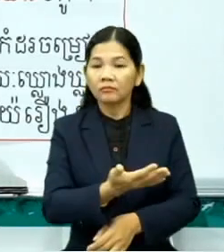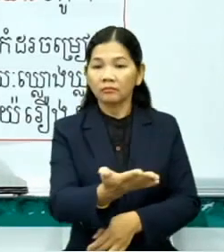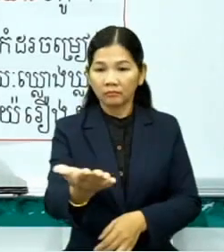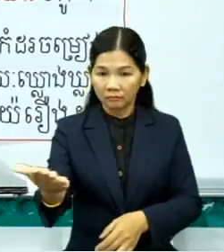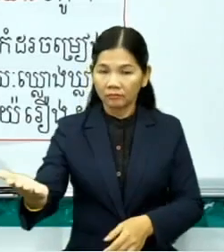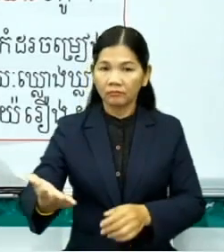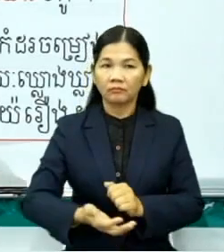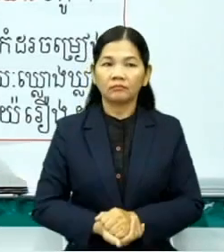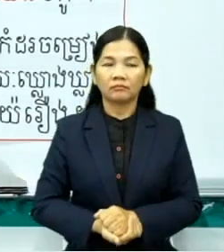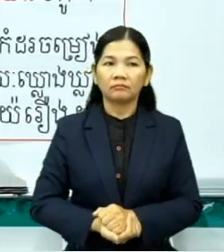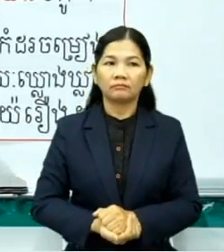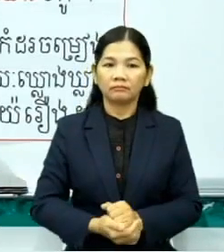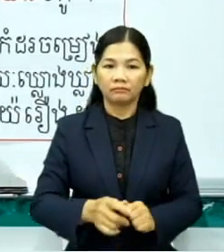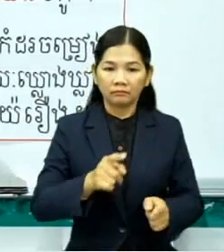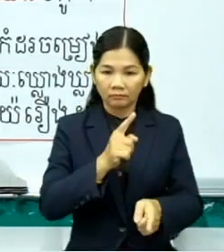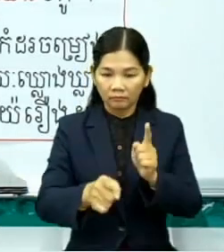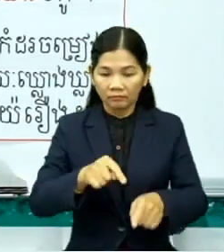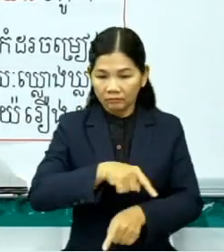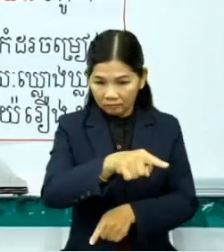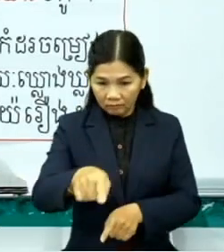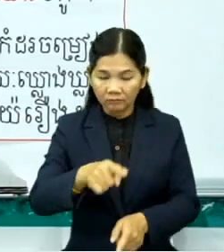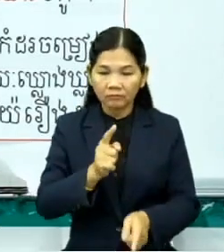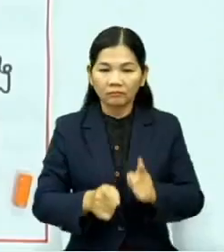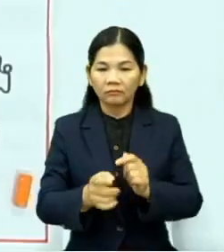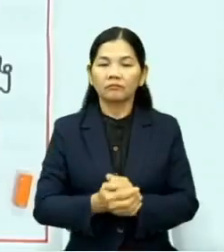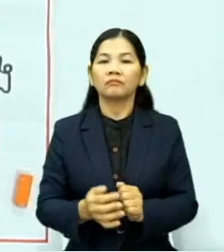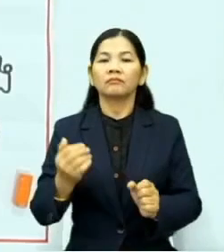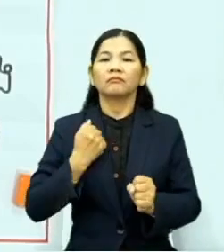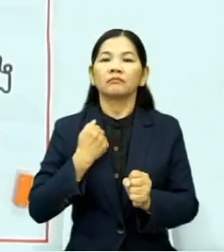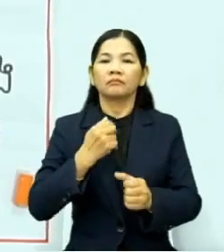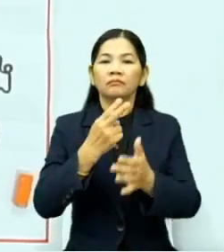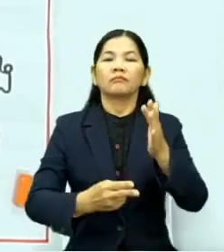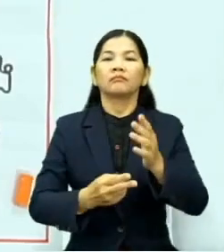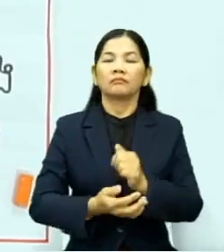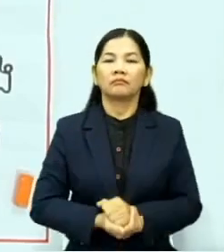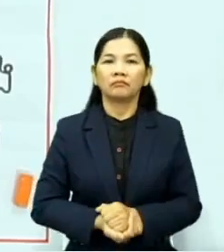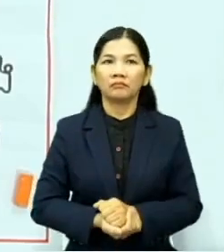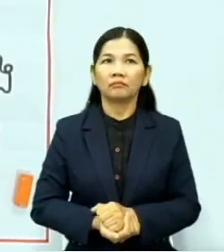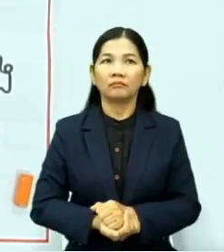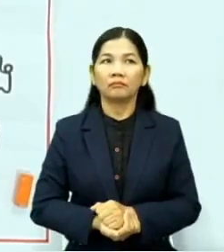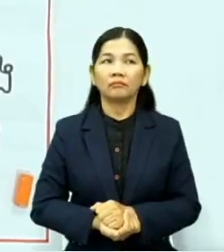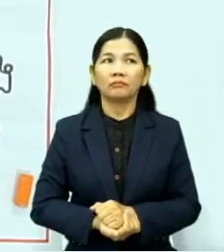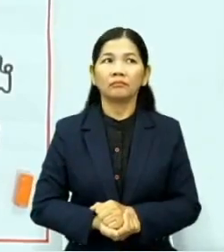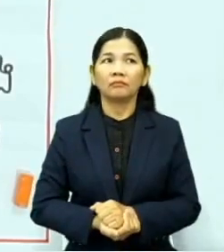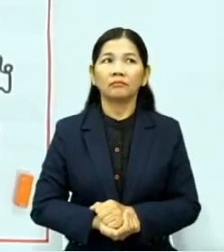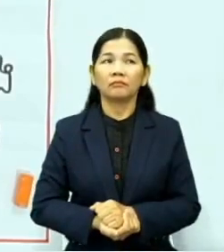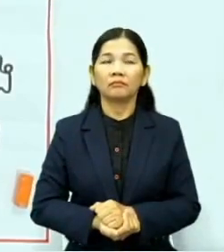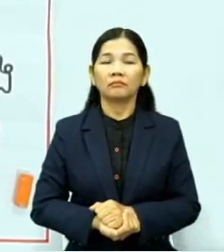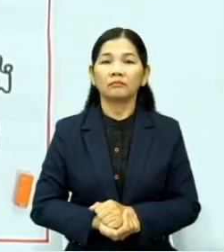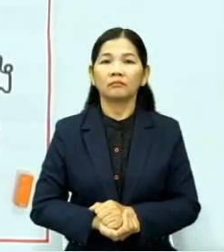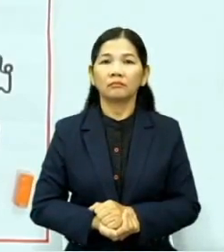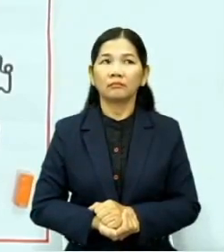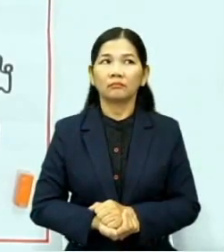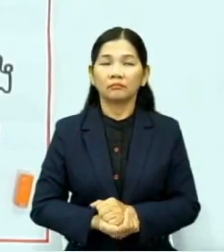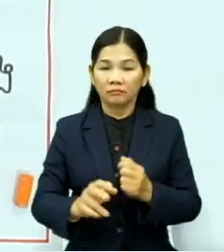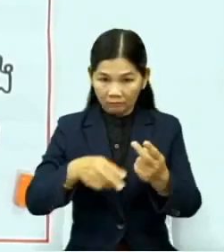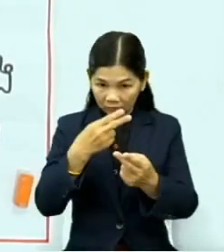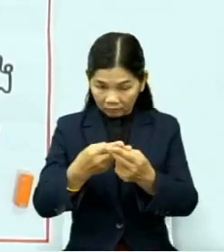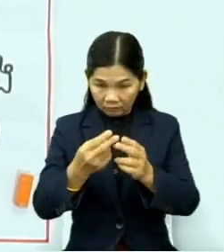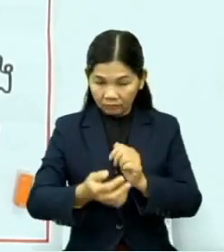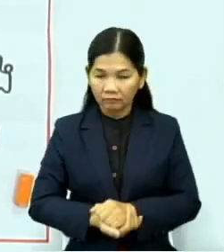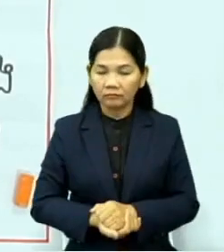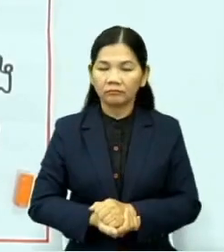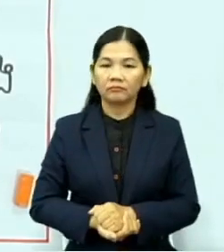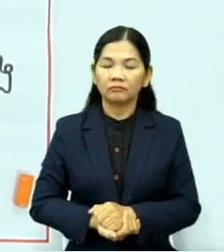á chẳng ta kê bà cung vùng phêng nâng ạ chà sắp đập thù vậy khá chà chẳng con châu rùm chlai tặng ạc nế mơ